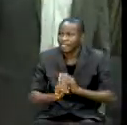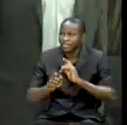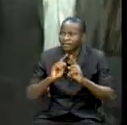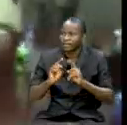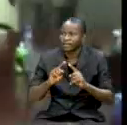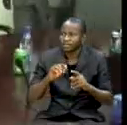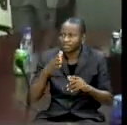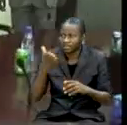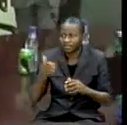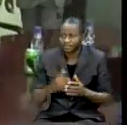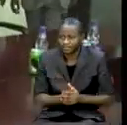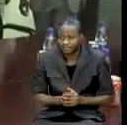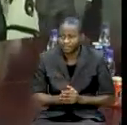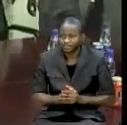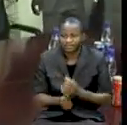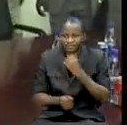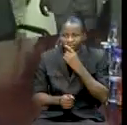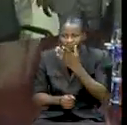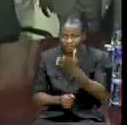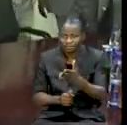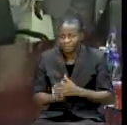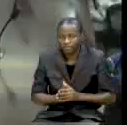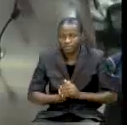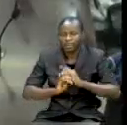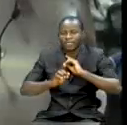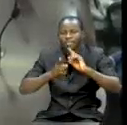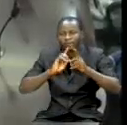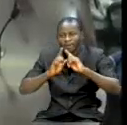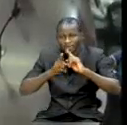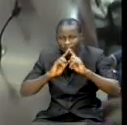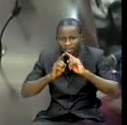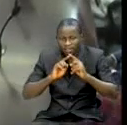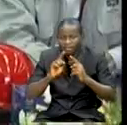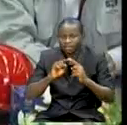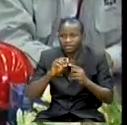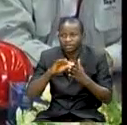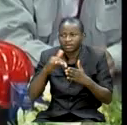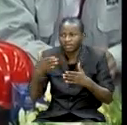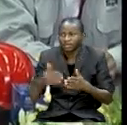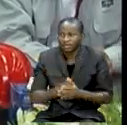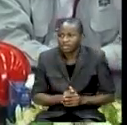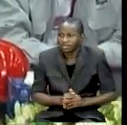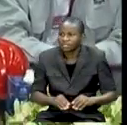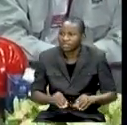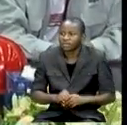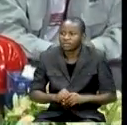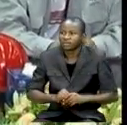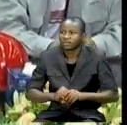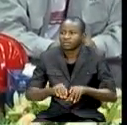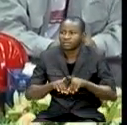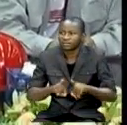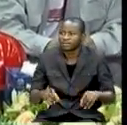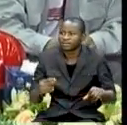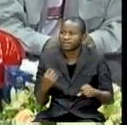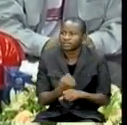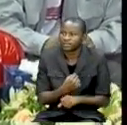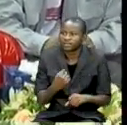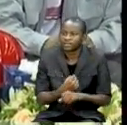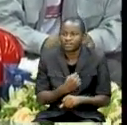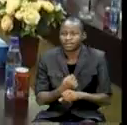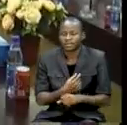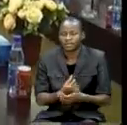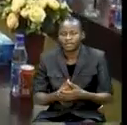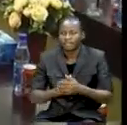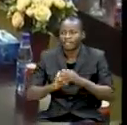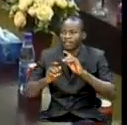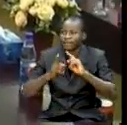les problèmes de l'envahissement des creuseurs dans cette concession. Selon le directeur général de Sicomine, environ 15 000 à 20 000